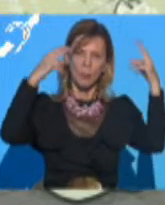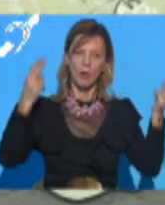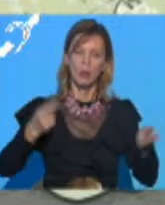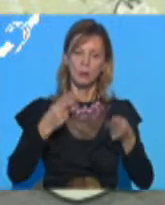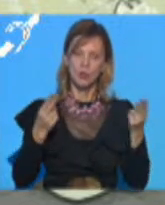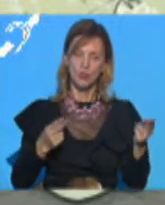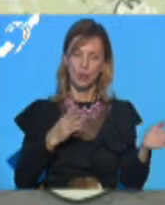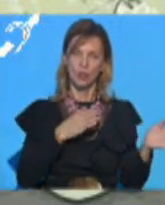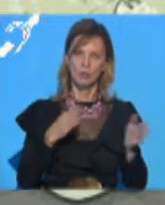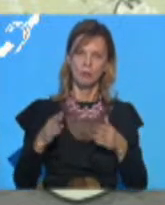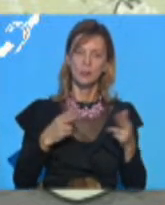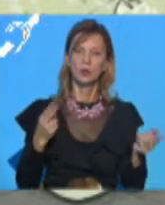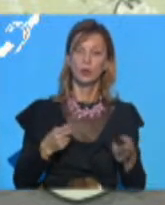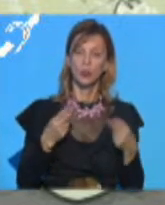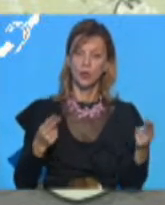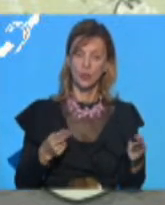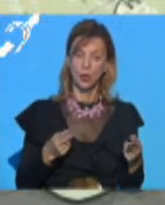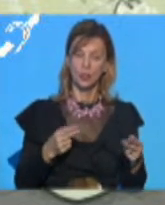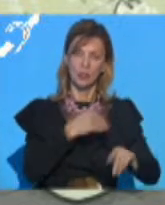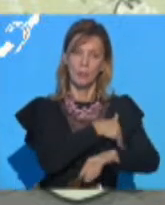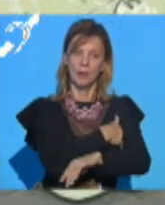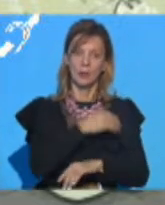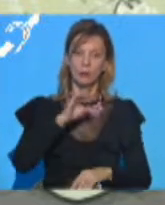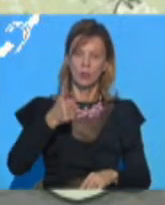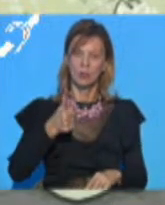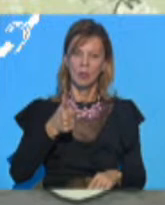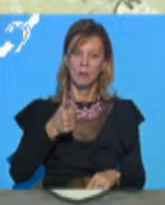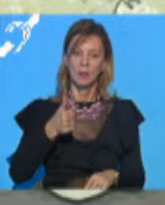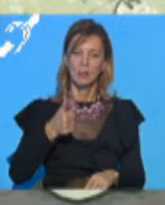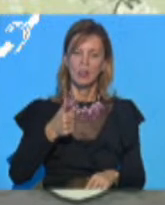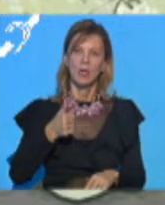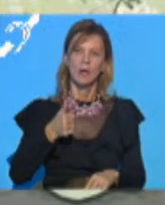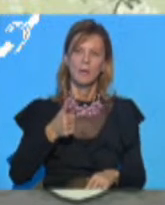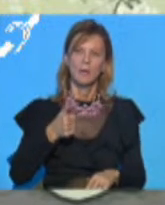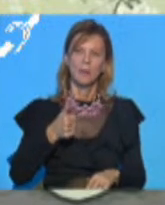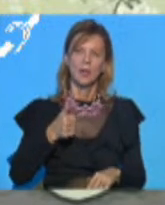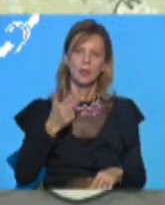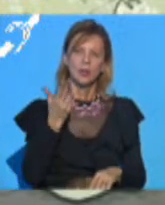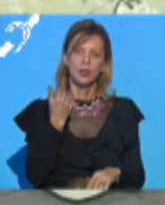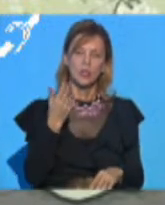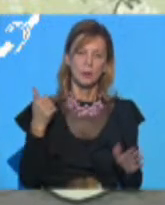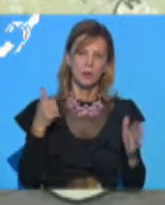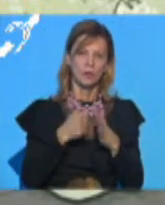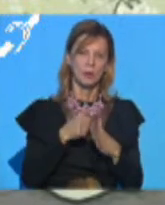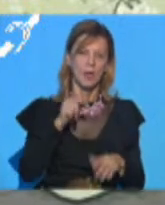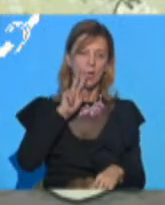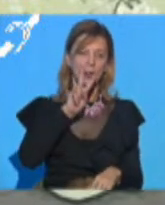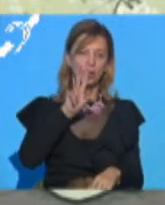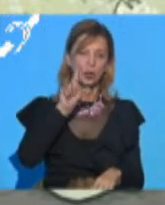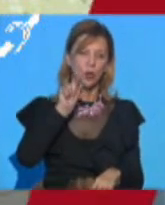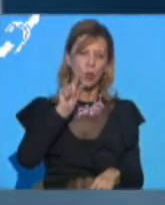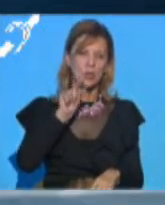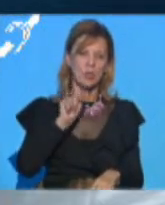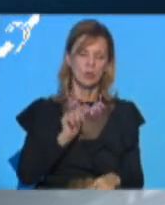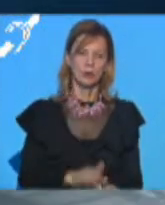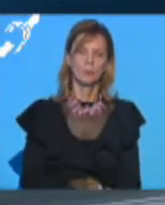slabă. Vântul va sufla slab până la moderat, iar temperaturile maxime vor fi cuprinse între 15 și 20 de grade.